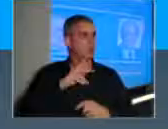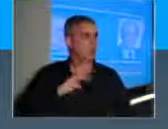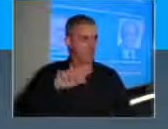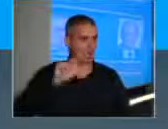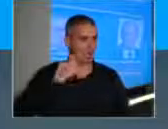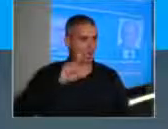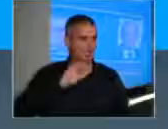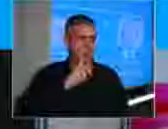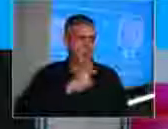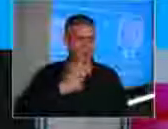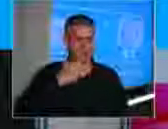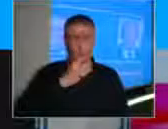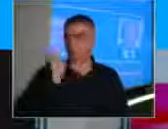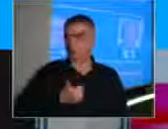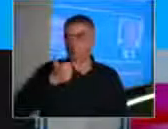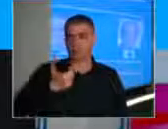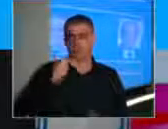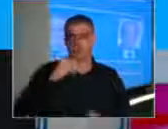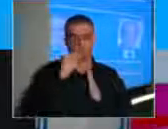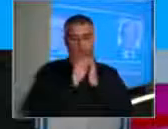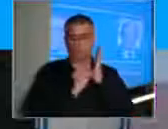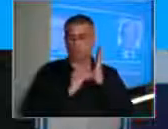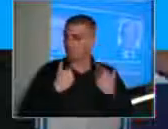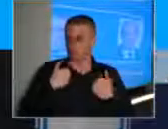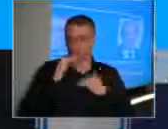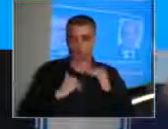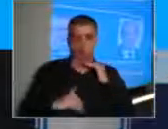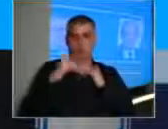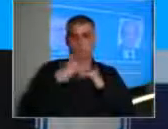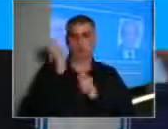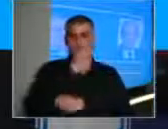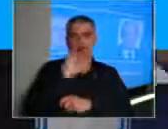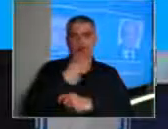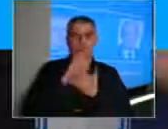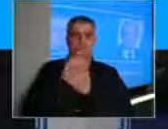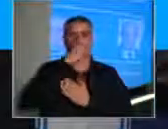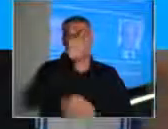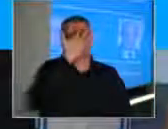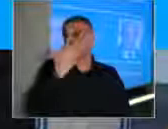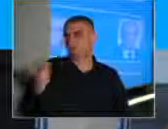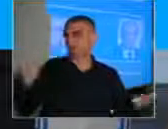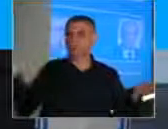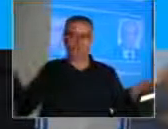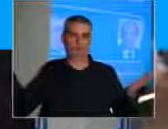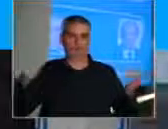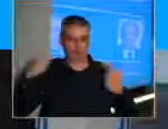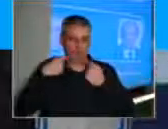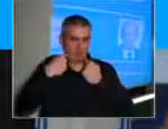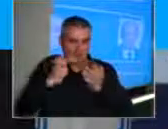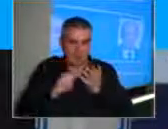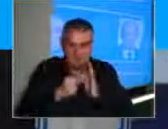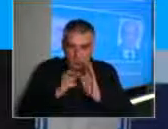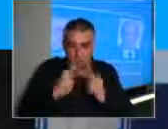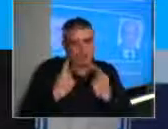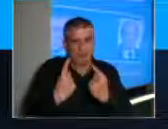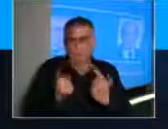בכיר. כולם בכירים, אבל יש מיקום ברשימה. גם אני פחות בכיר ממילי רגב, אני 11, 5. אוקיי. אפשר להגיד בפוליטיקה גם